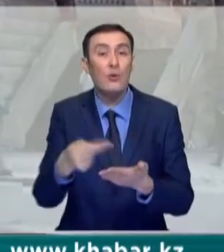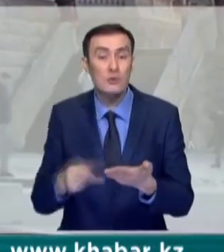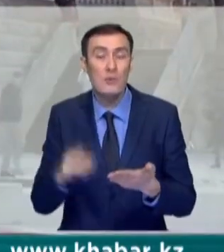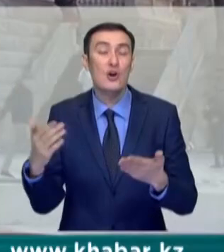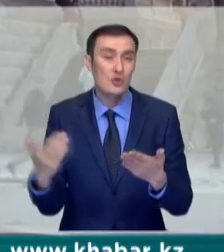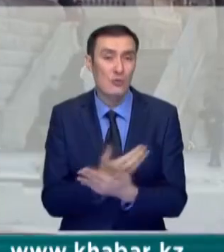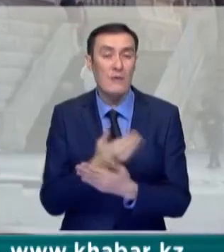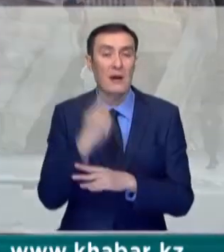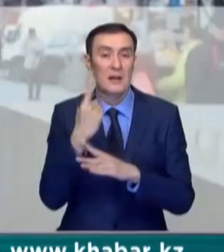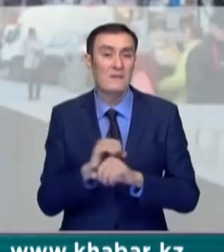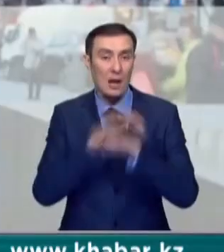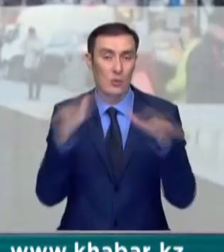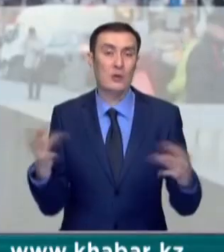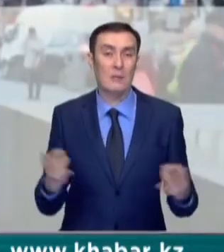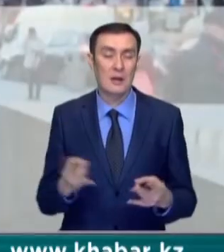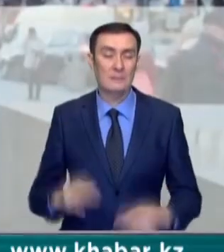возврат к салютному формату.